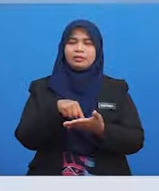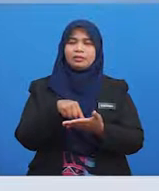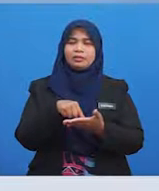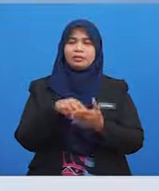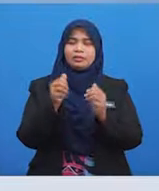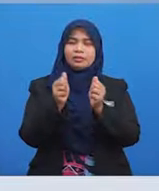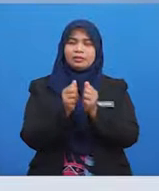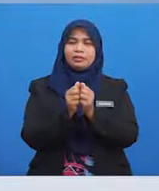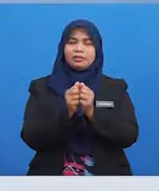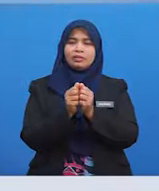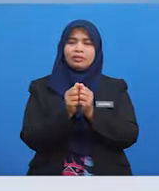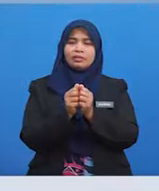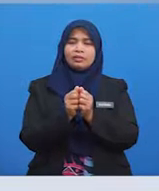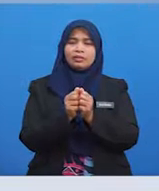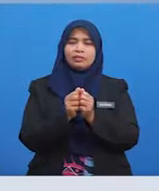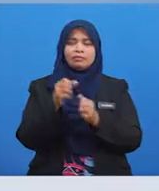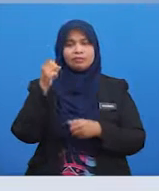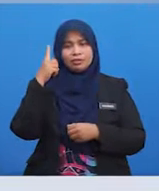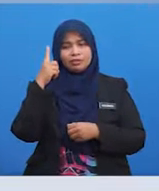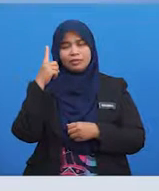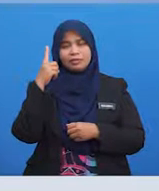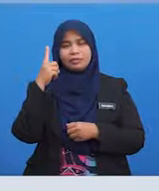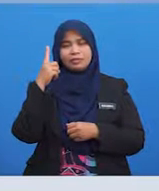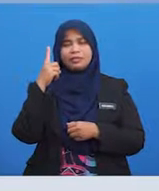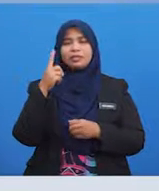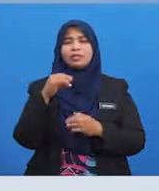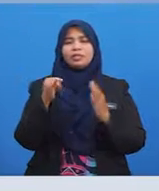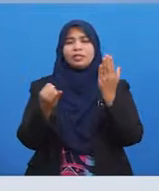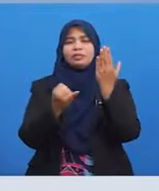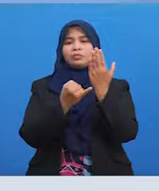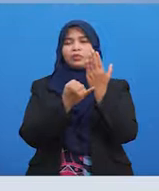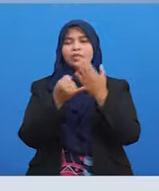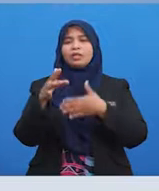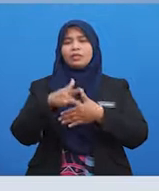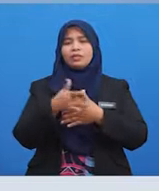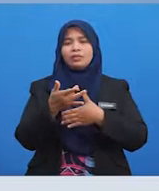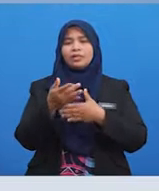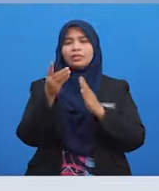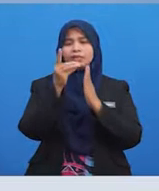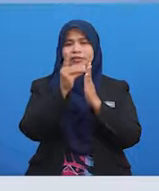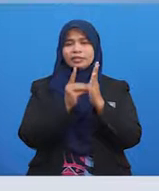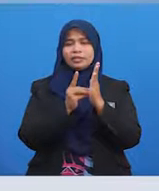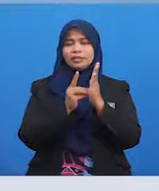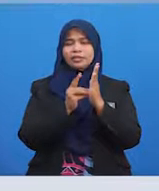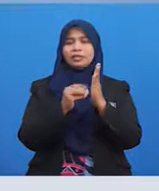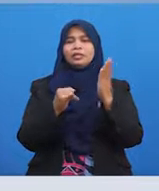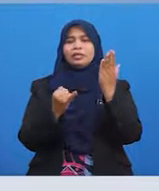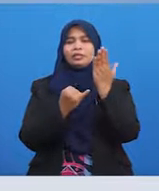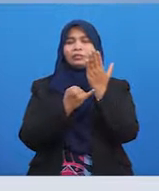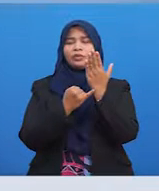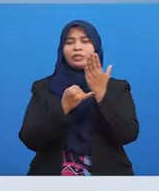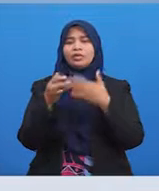hari ini dengan memahami imbuhan awalan D,